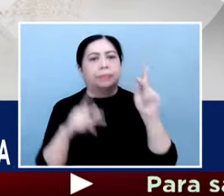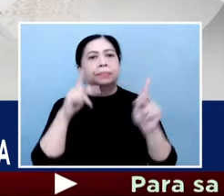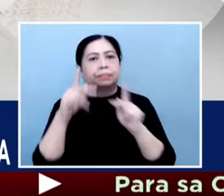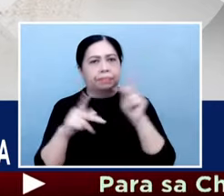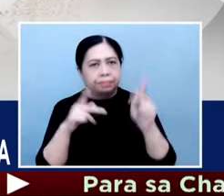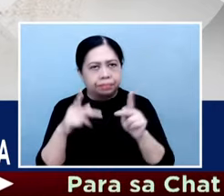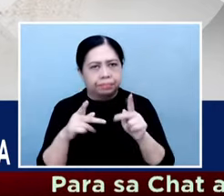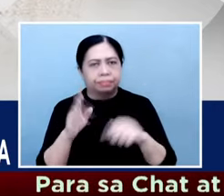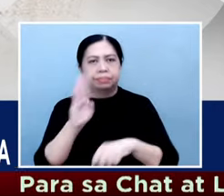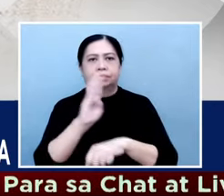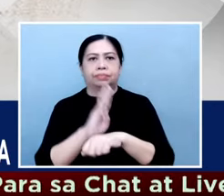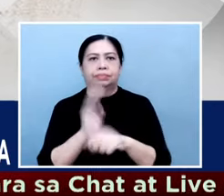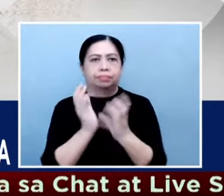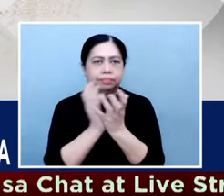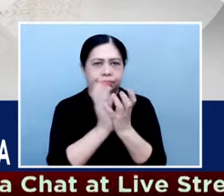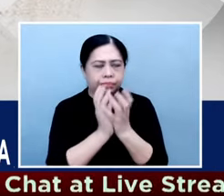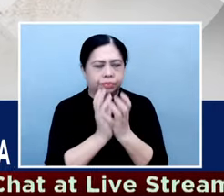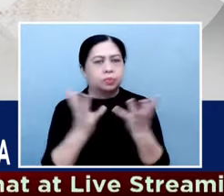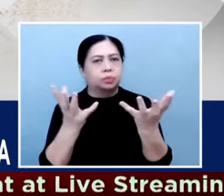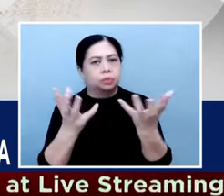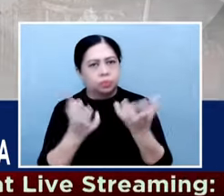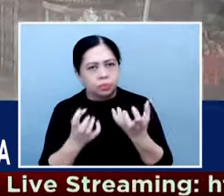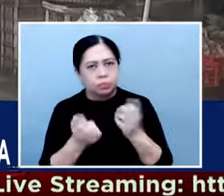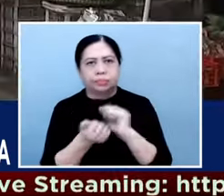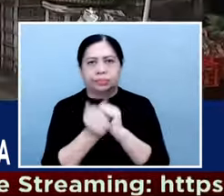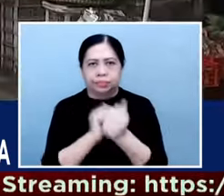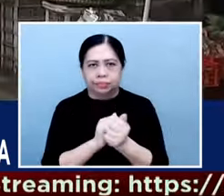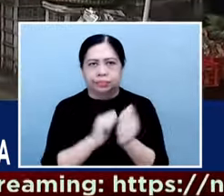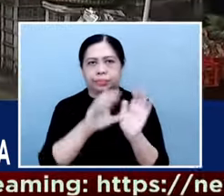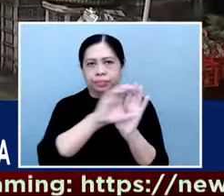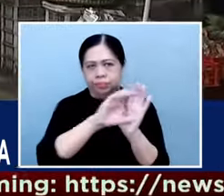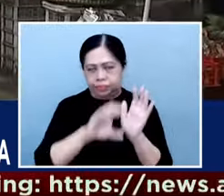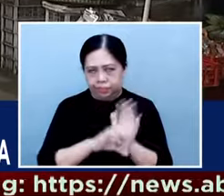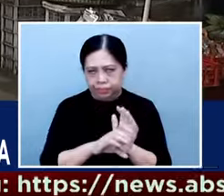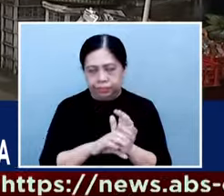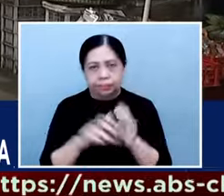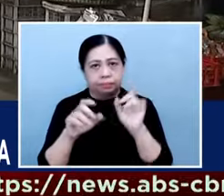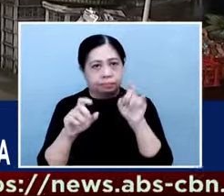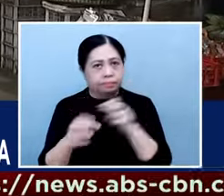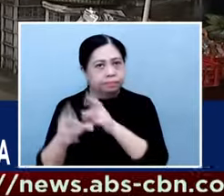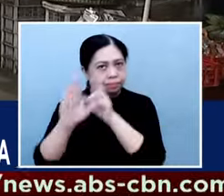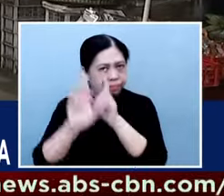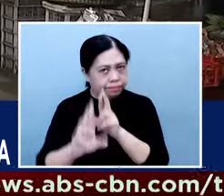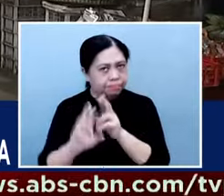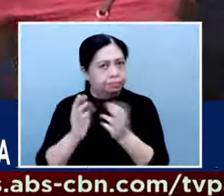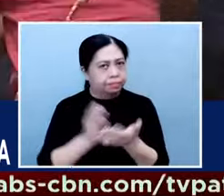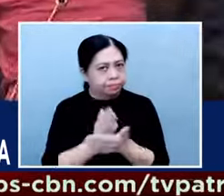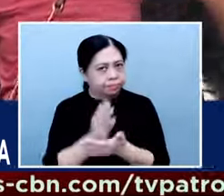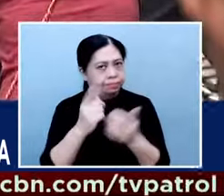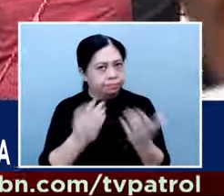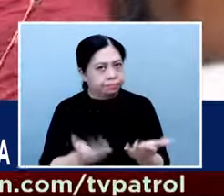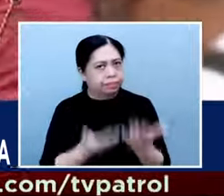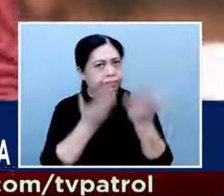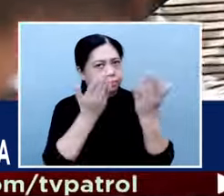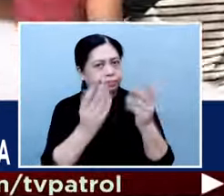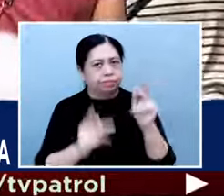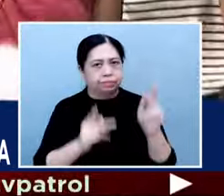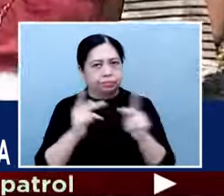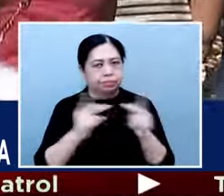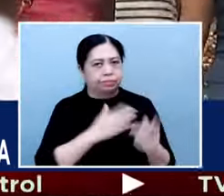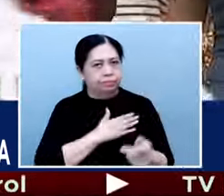business community ang humihiling ng charter change. Dapat aniyang igalang ang karapatan nilang magsulong ng People's